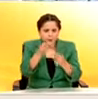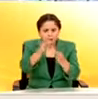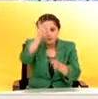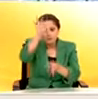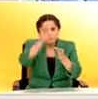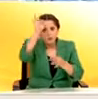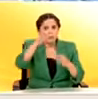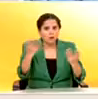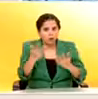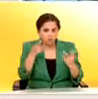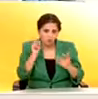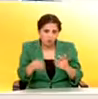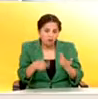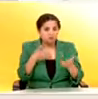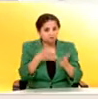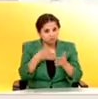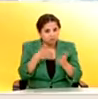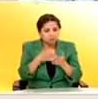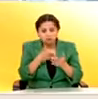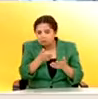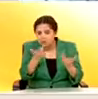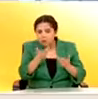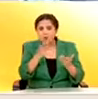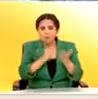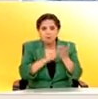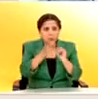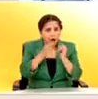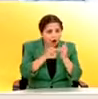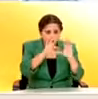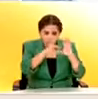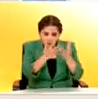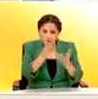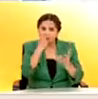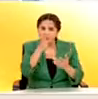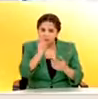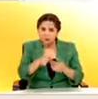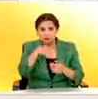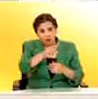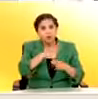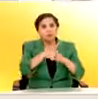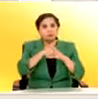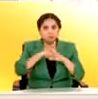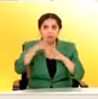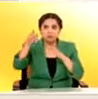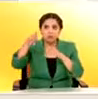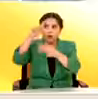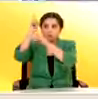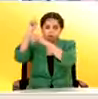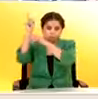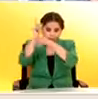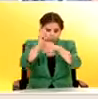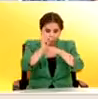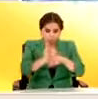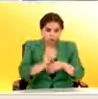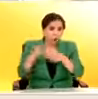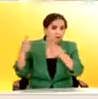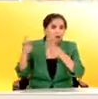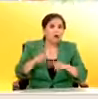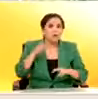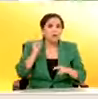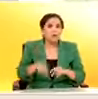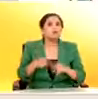थी, बाधाएं समझनी थी और खुद ही सुरक्षित उतरने का रास्ता ढूंढना